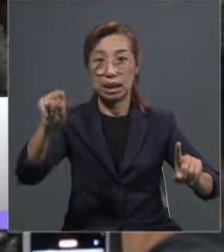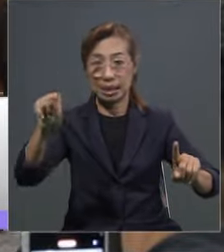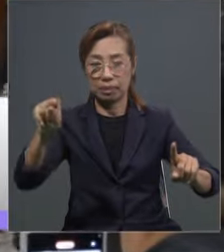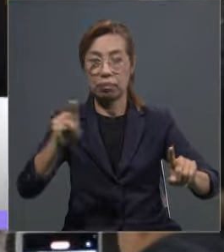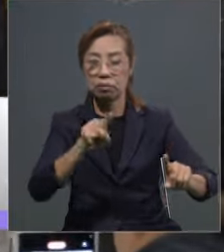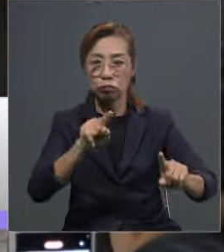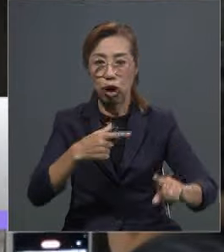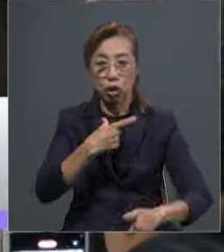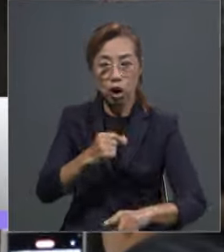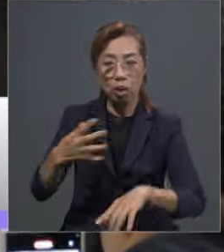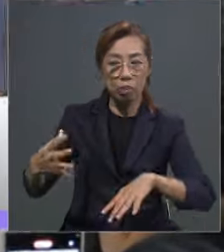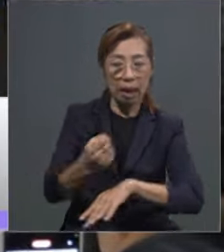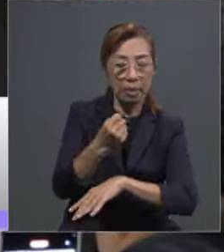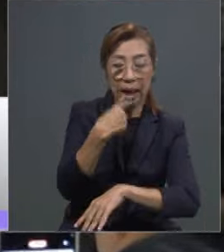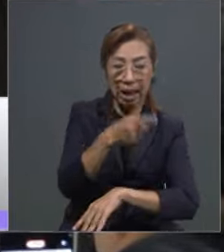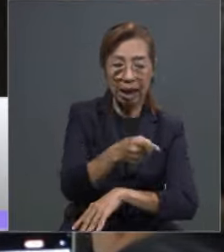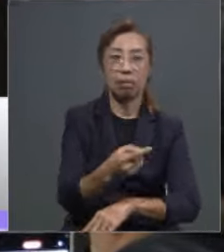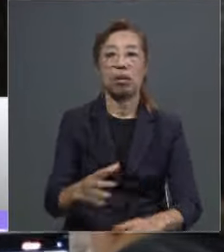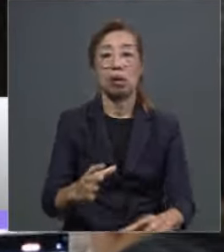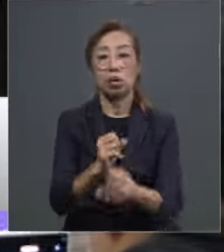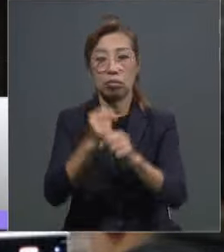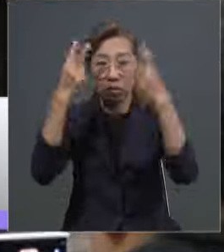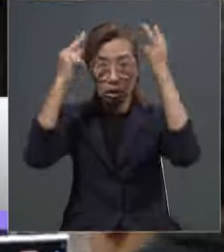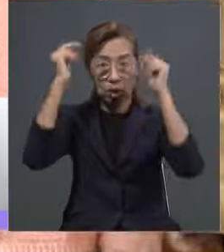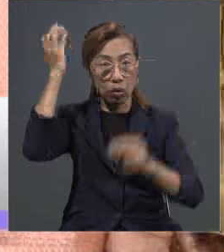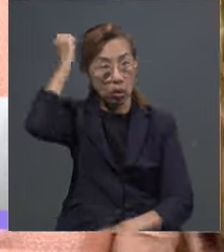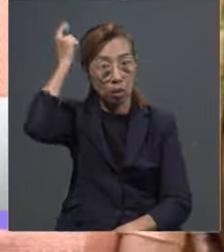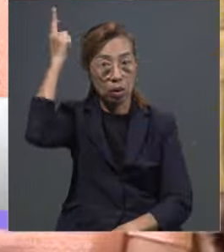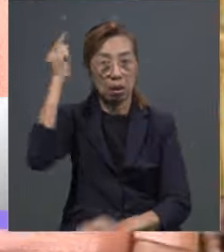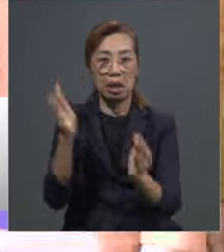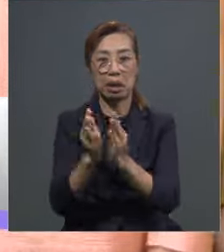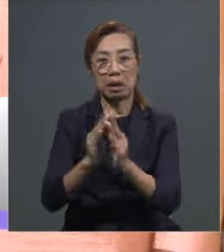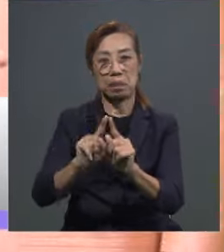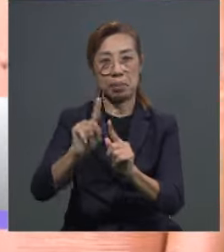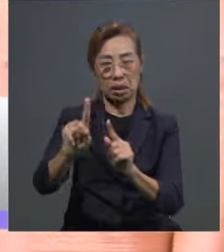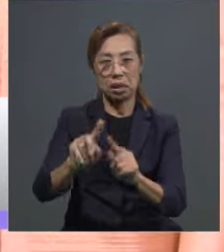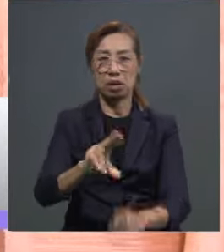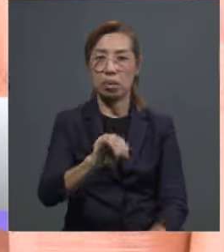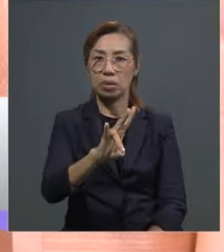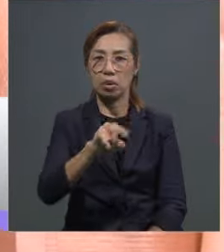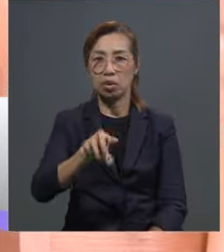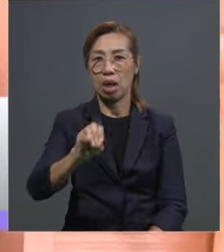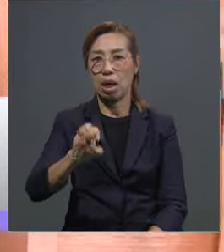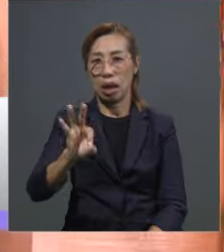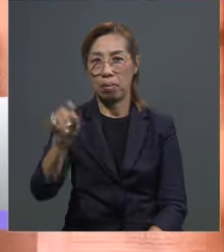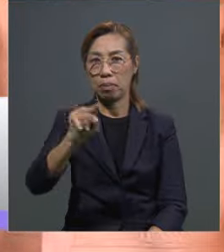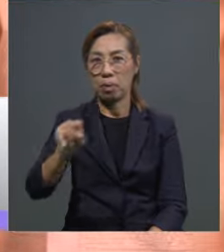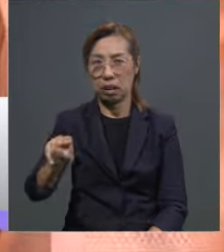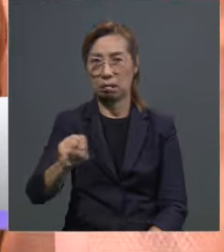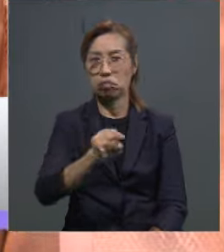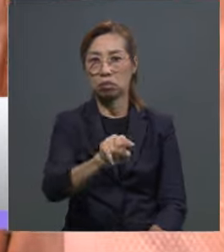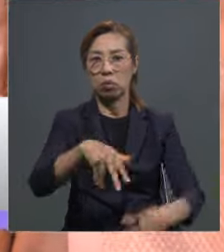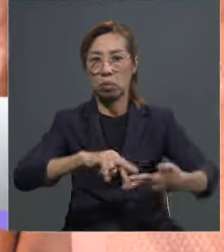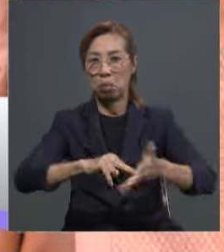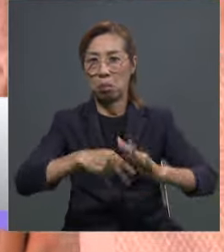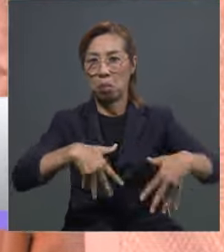ผลนะครับนางสาวแพทองทันชินวัตรนายกรัฐมนตรีมีคะแนนเป็นอันดับ 1คิดเป็น 37.5 19%ซึ่งมีคะแนนนิยม